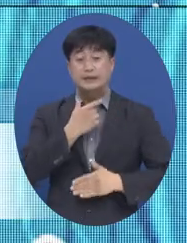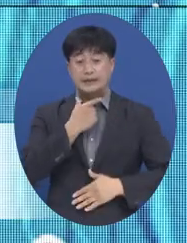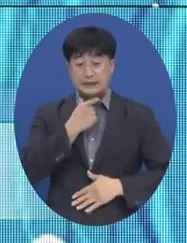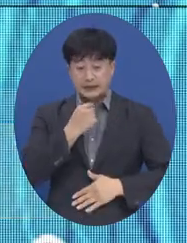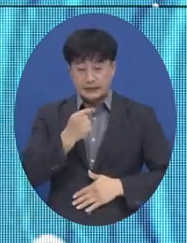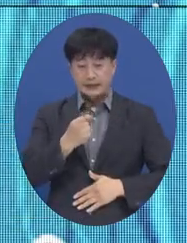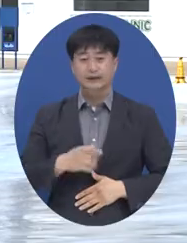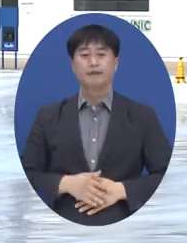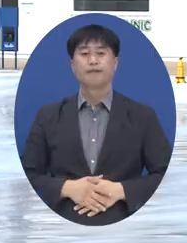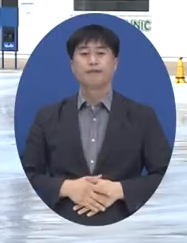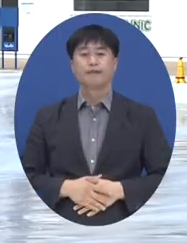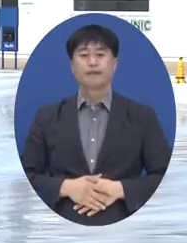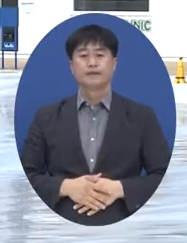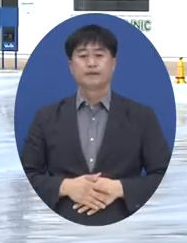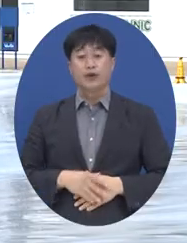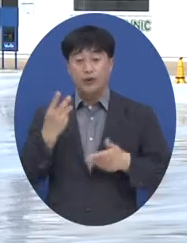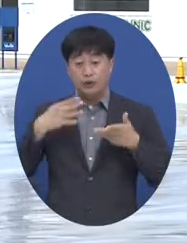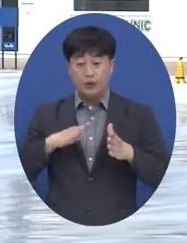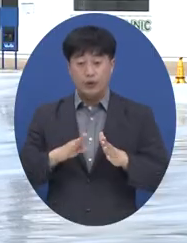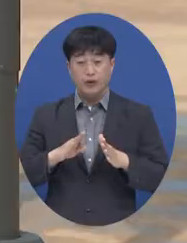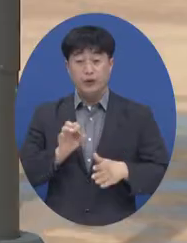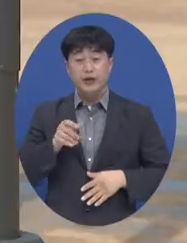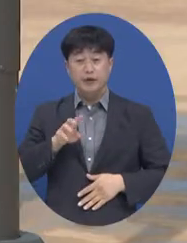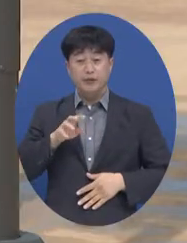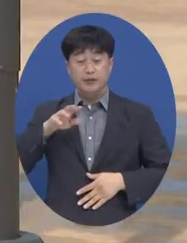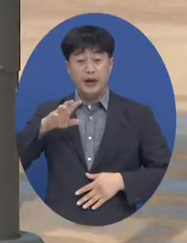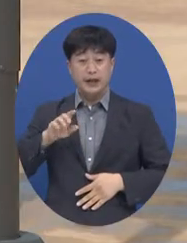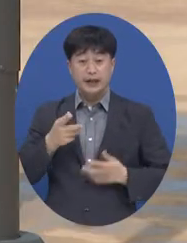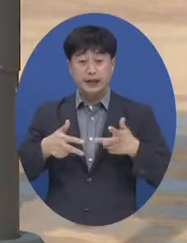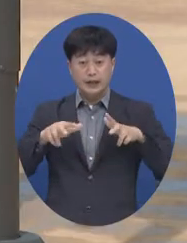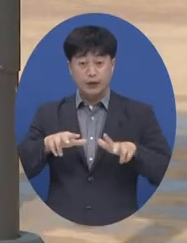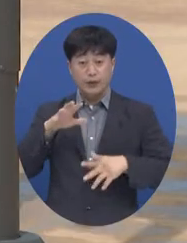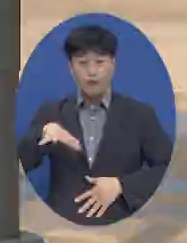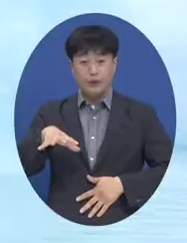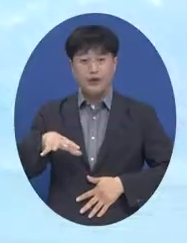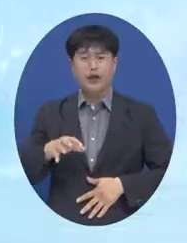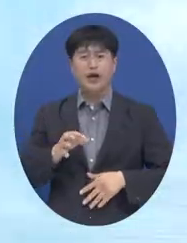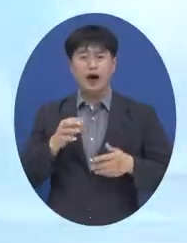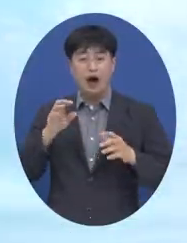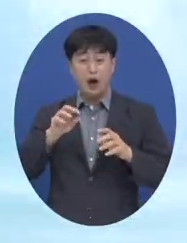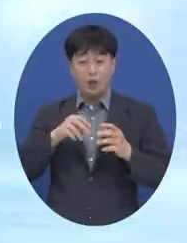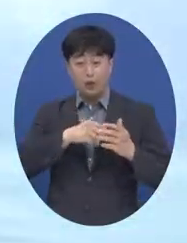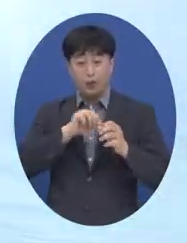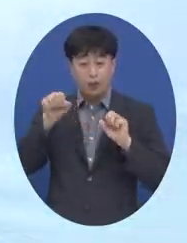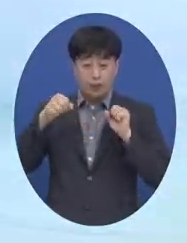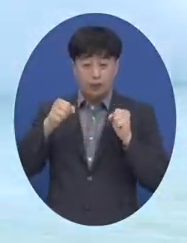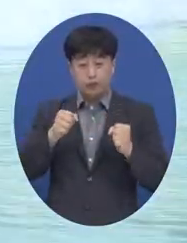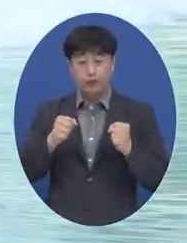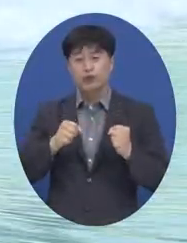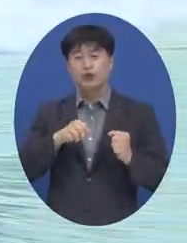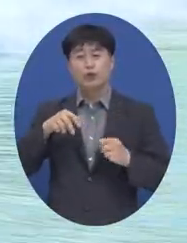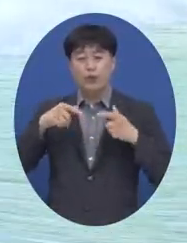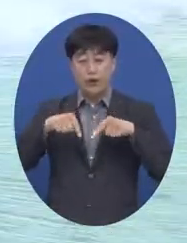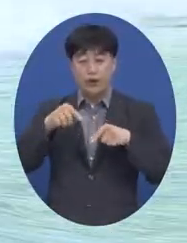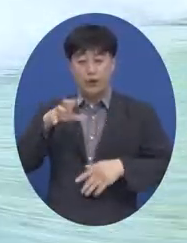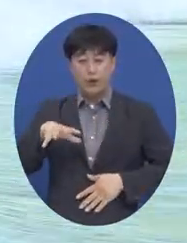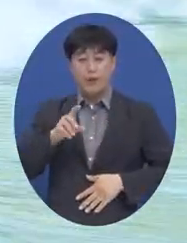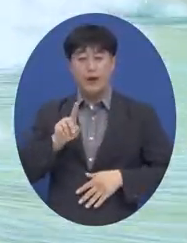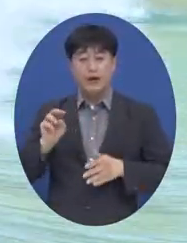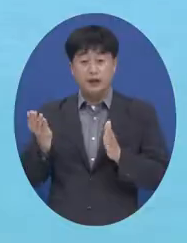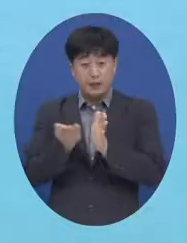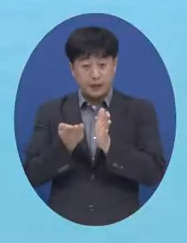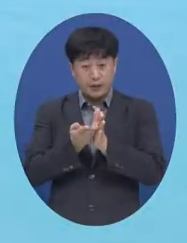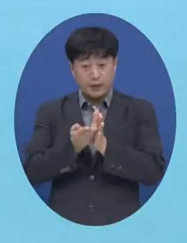진심으로 기원드립니다. 경기도는 웨이브파크 인근에 아쿠아펫랜드와 해양생태과학관, 컨벤션, 마리나 항만시설